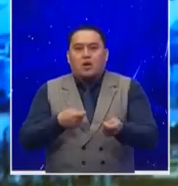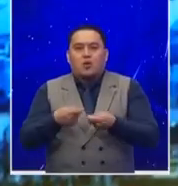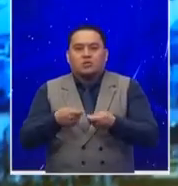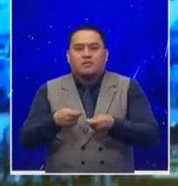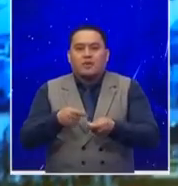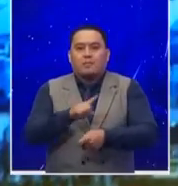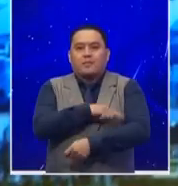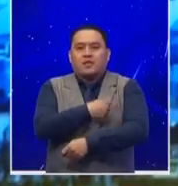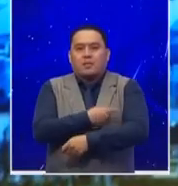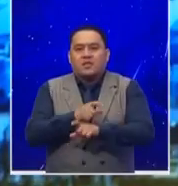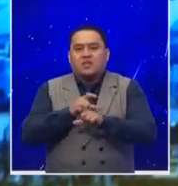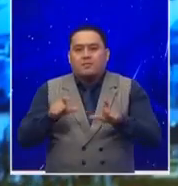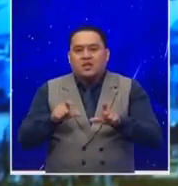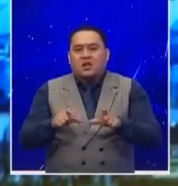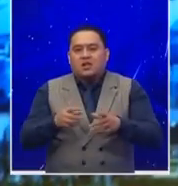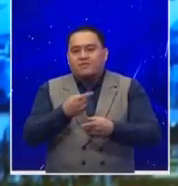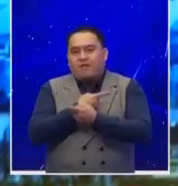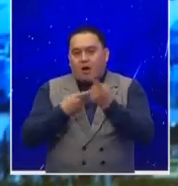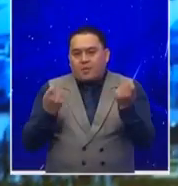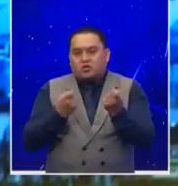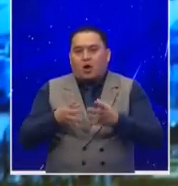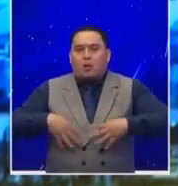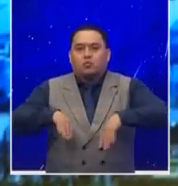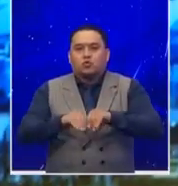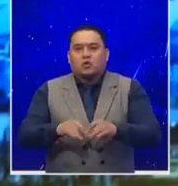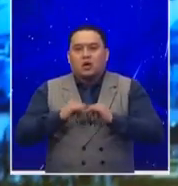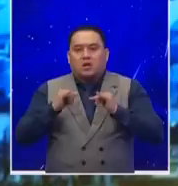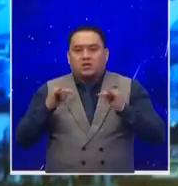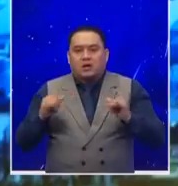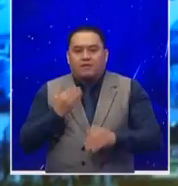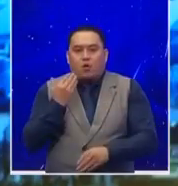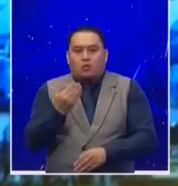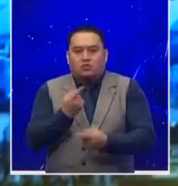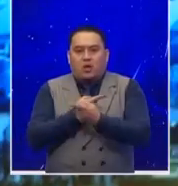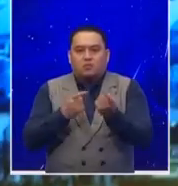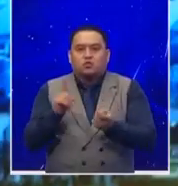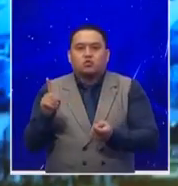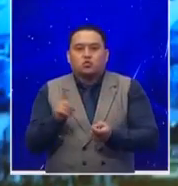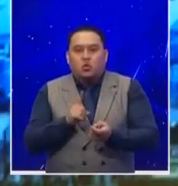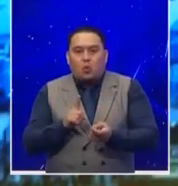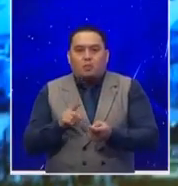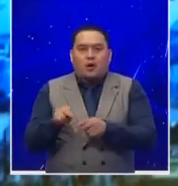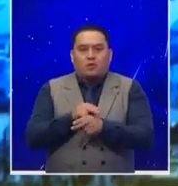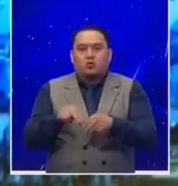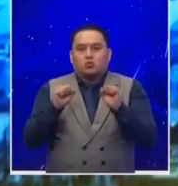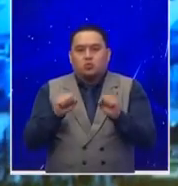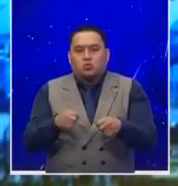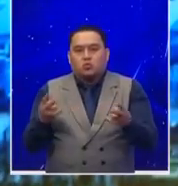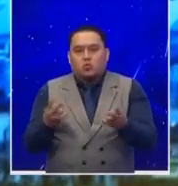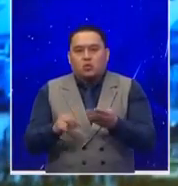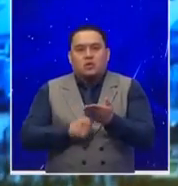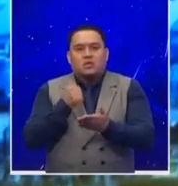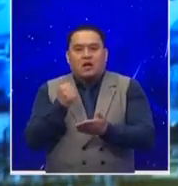центральных коммуникаций вице-министр информации и общественного развития Булат Тлепов сообщил, что эти поправки считаются одними